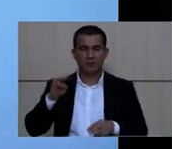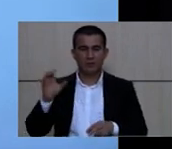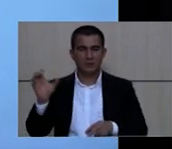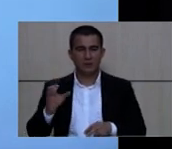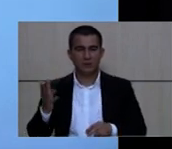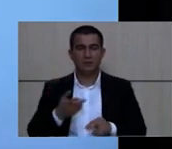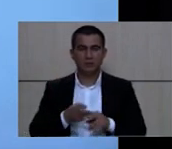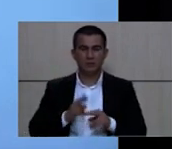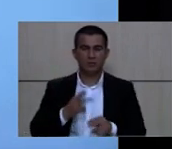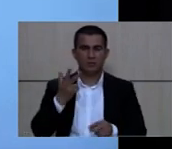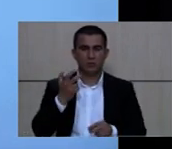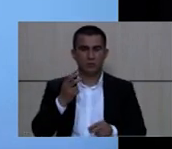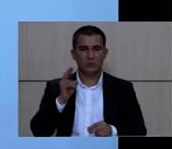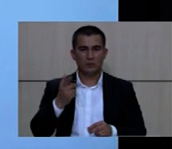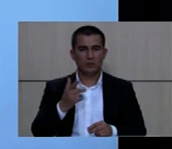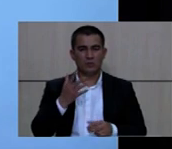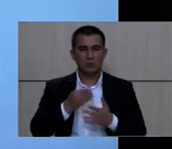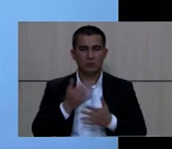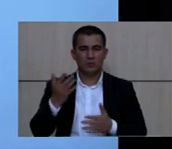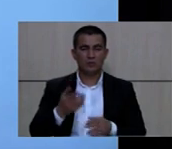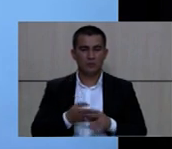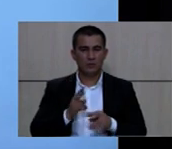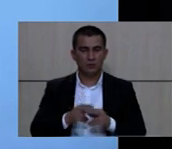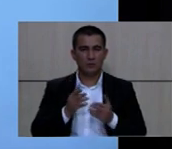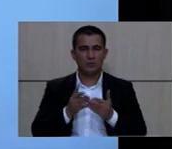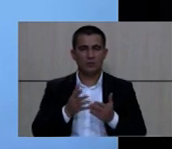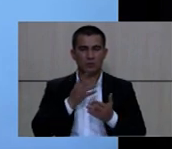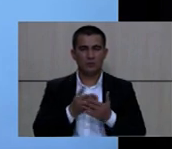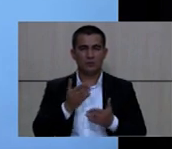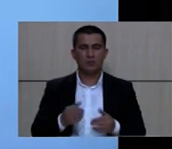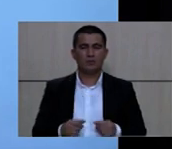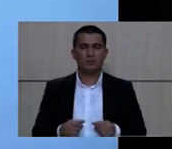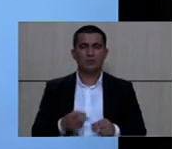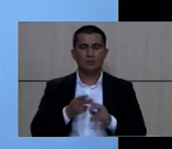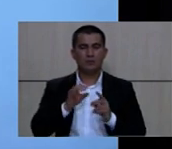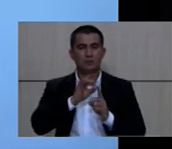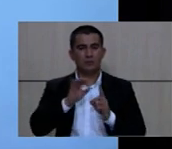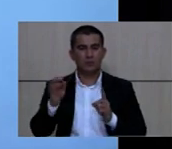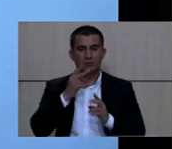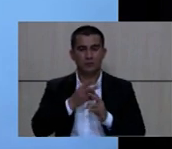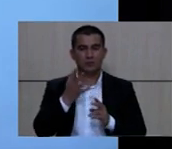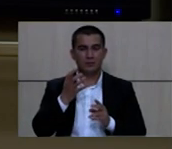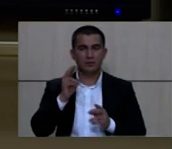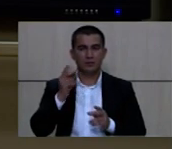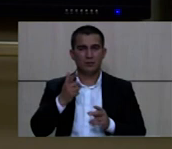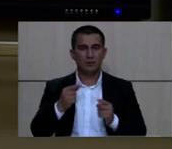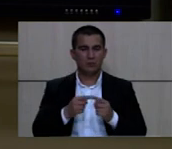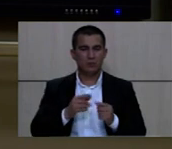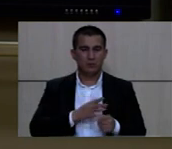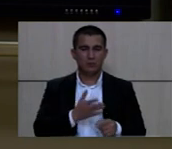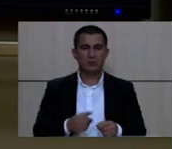barobar 300 kilogram bo'lu 0.2 barobar 1500 kilogramga teng.